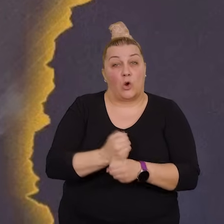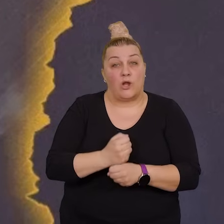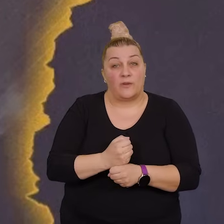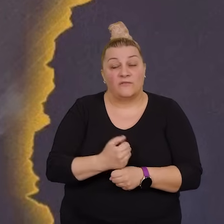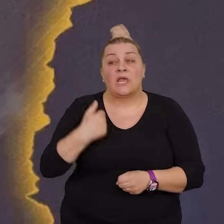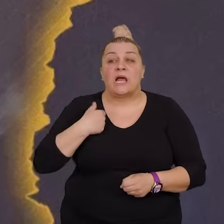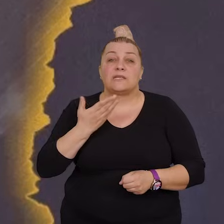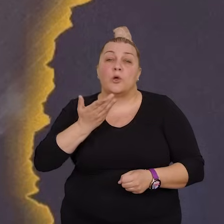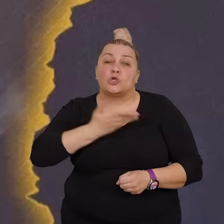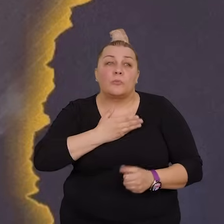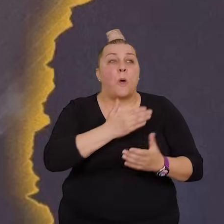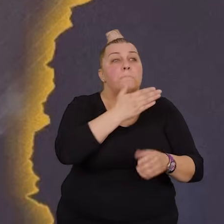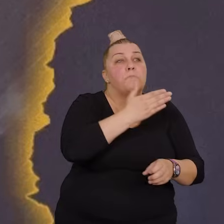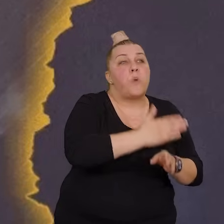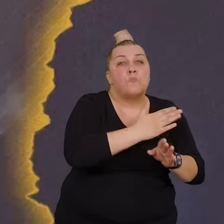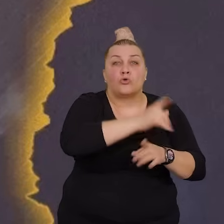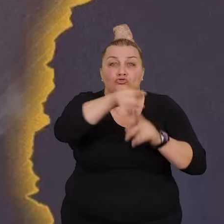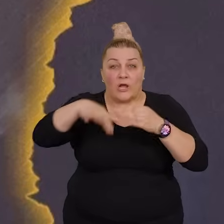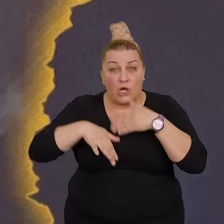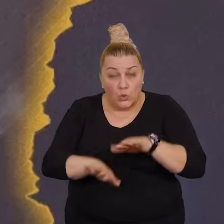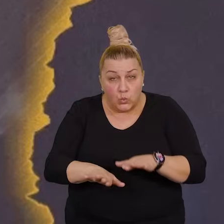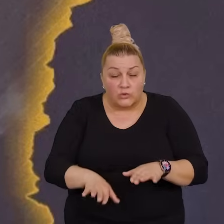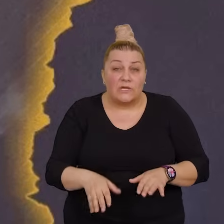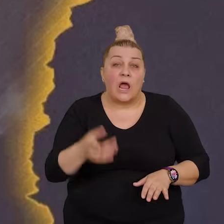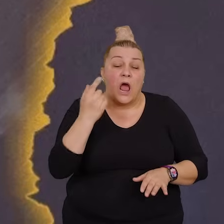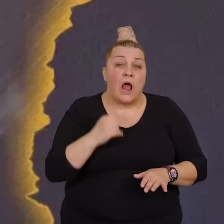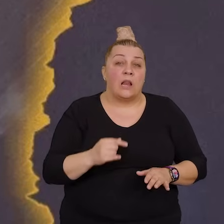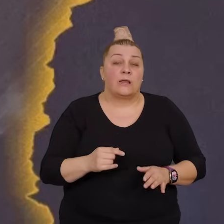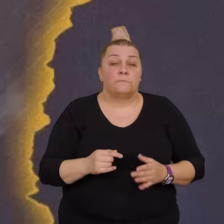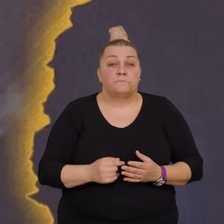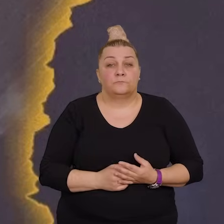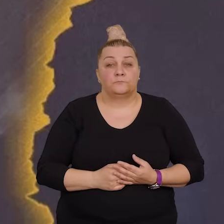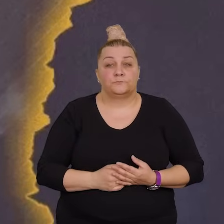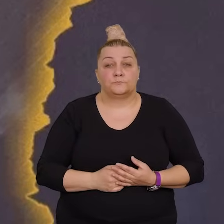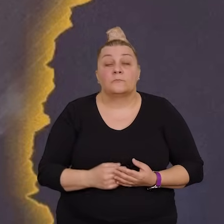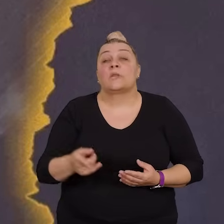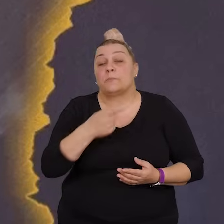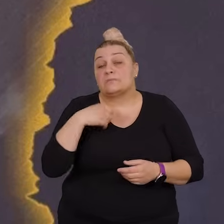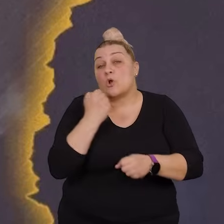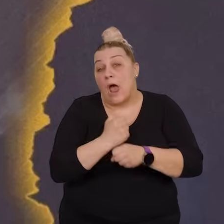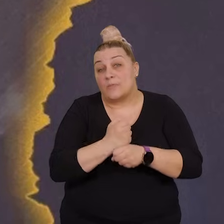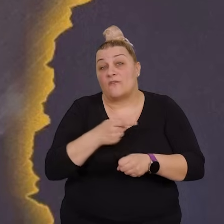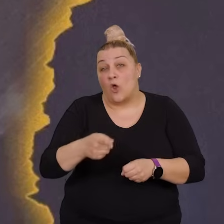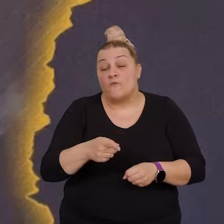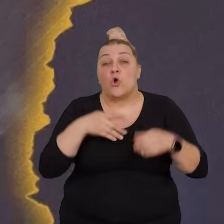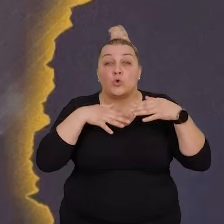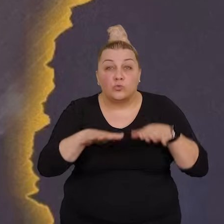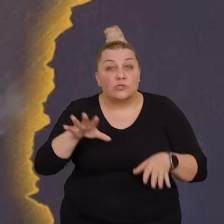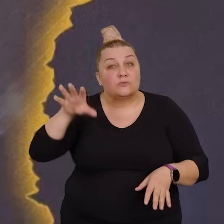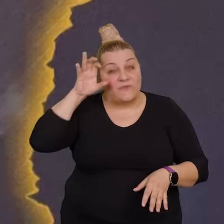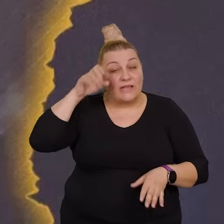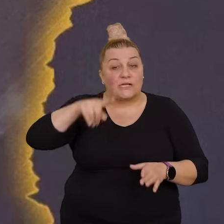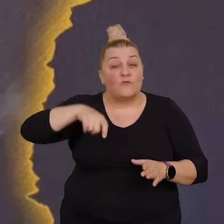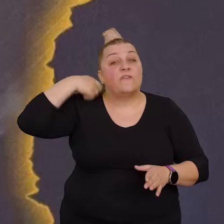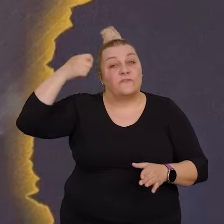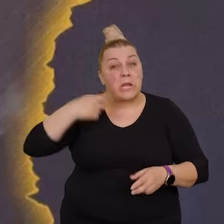pomoć od nekih ljudi, ali opet ni od Havca ni od nikoga nisam dobio ništa, međutim, napravili smo stvar, znate, ljudi su prepoznali da je to nešto što